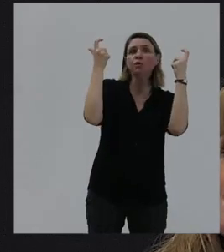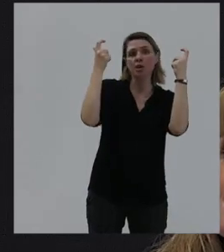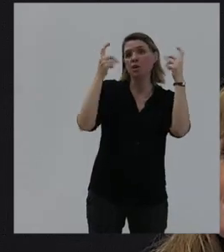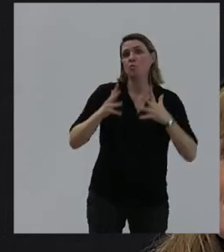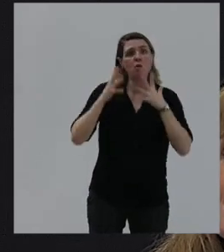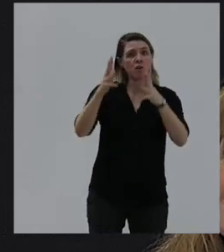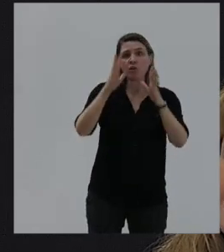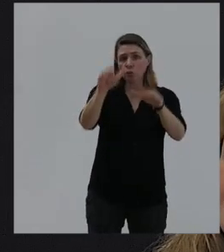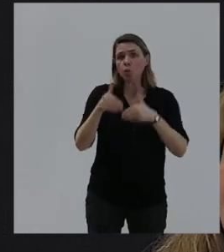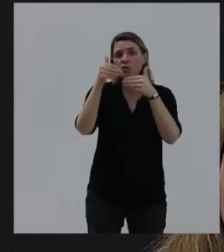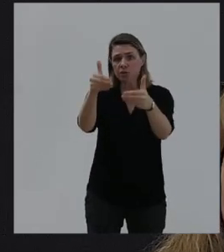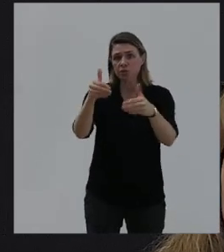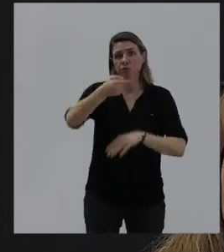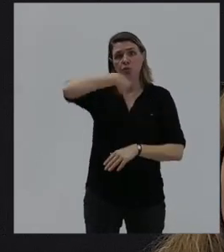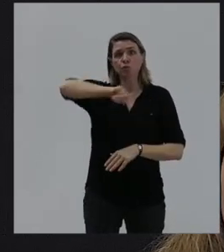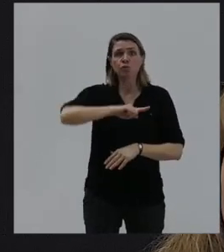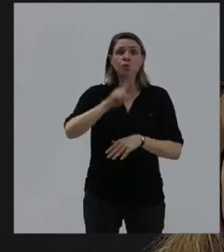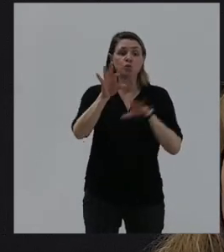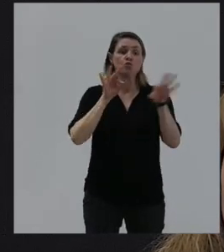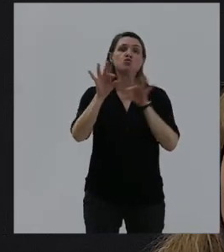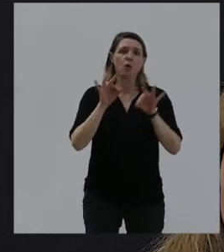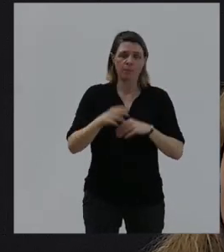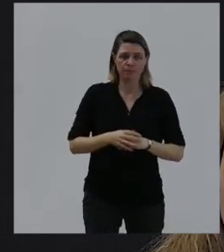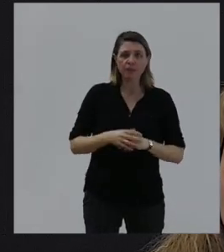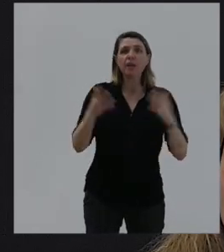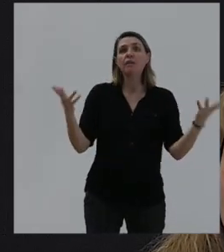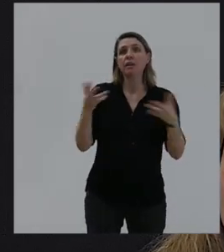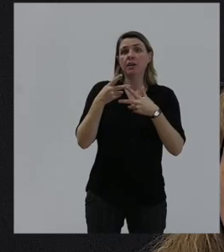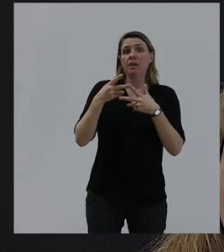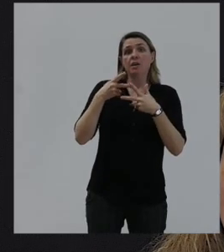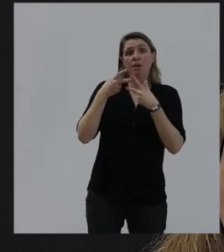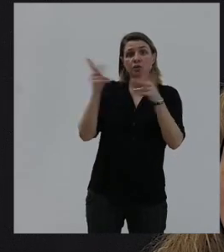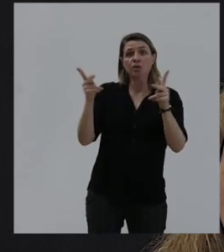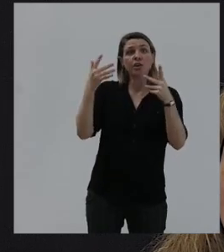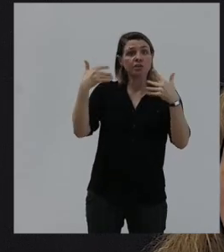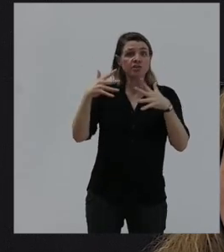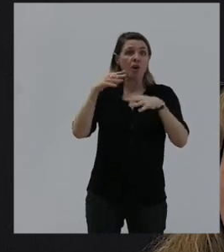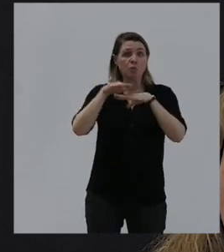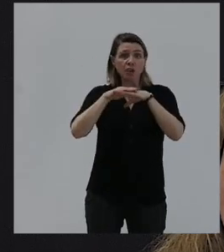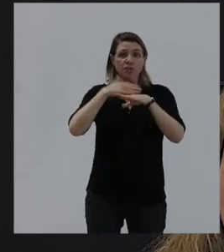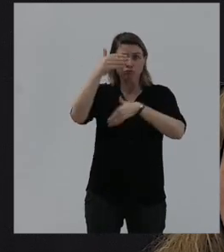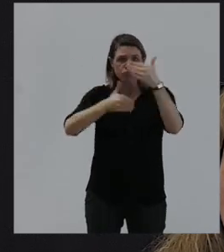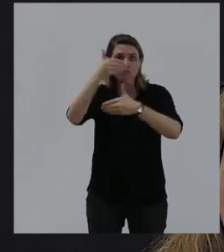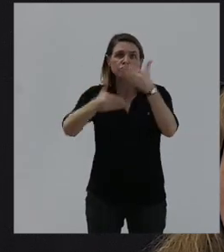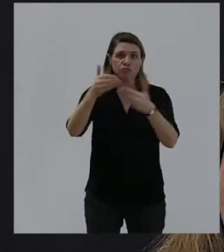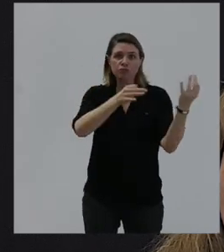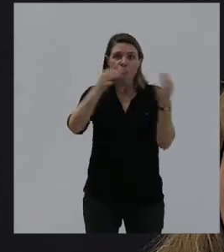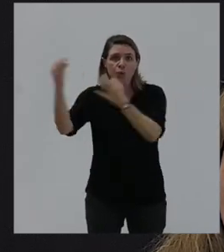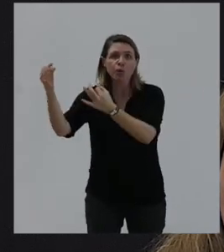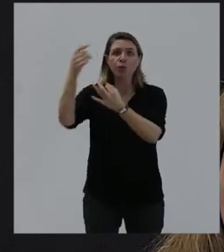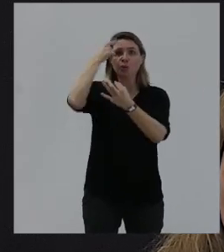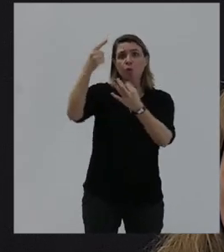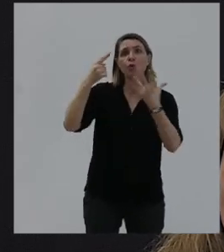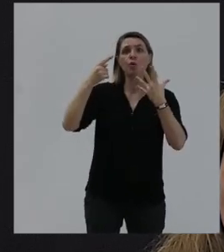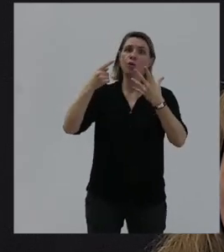le faire. Pour cela, nous avons d'abord fait des choix. Nous avons amorcé une politique de dégel progressif et régulier des postes gelés sous